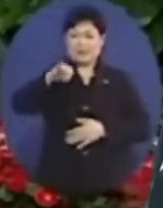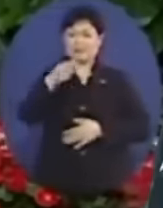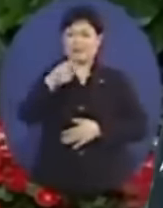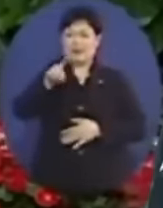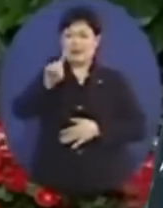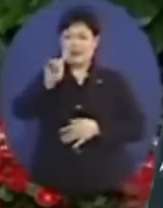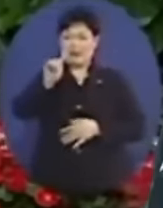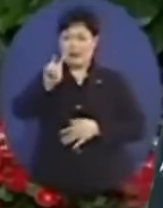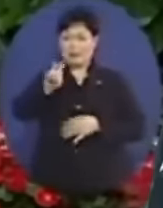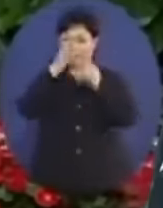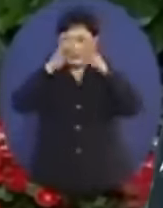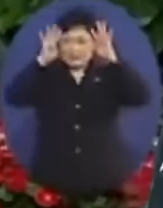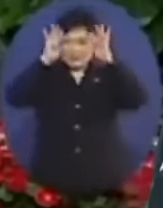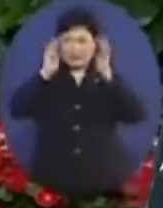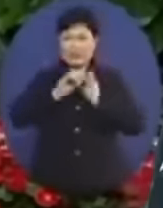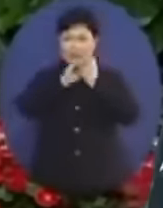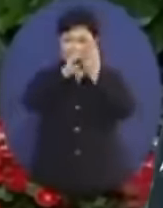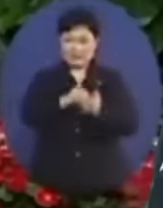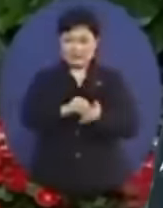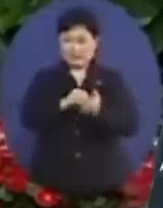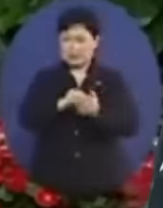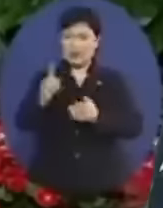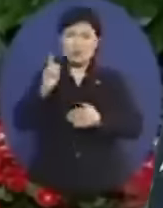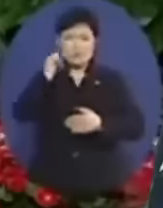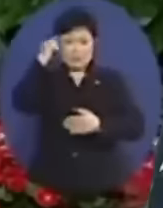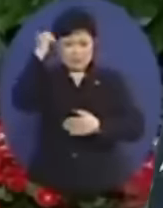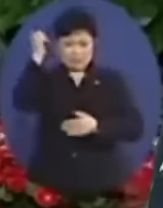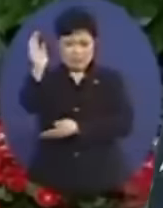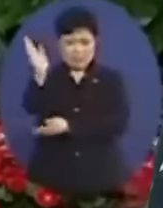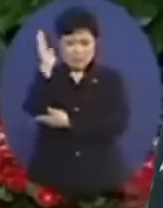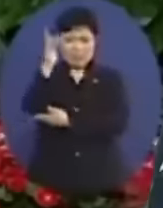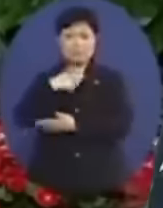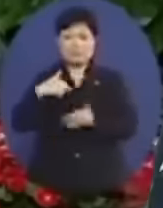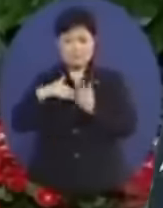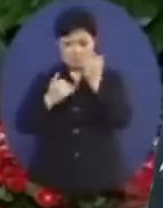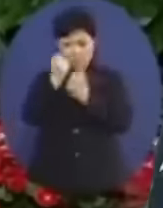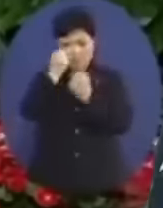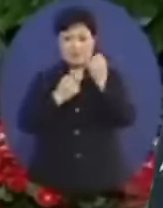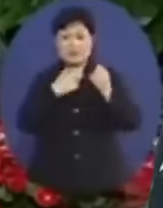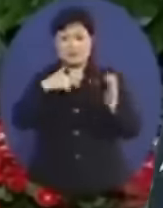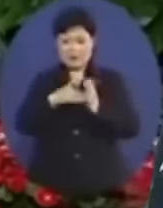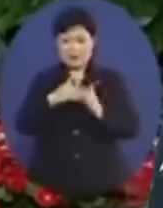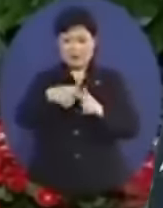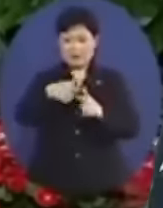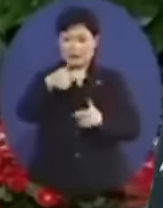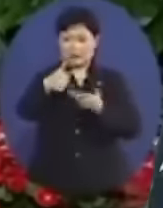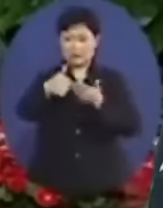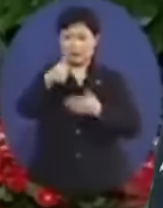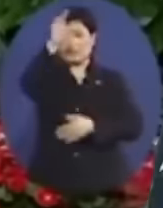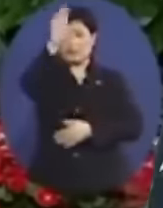가서 차포를 인도한 적 있는데 내게 말하기를 예수님이